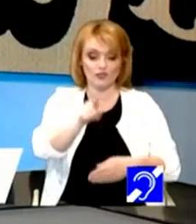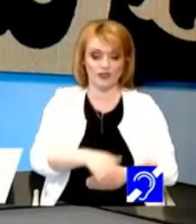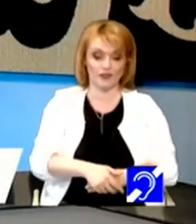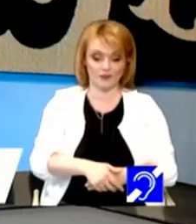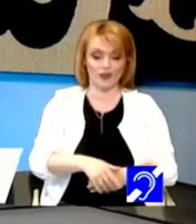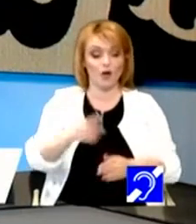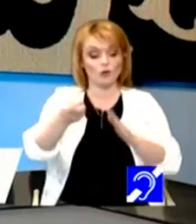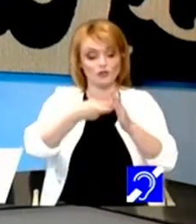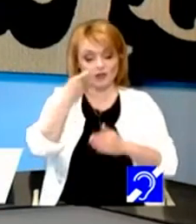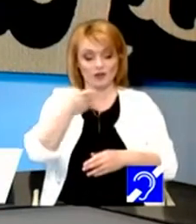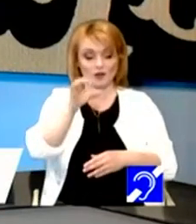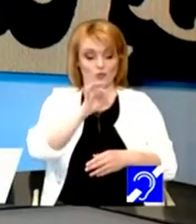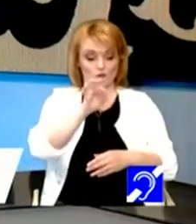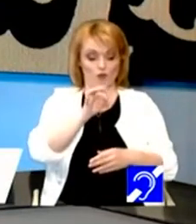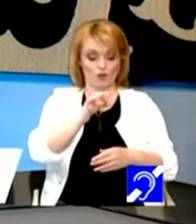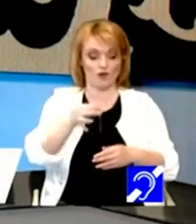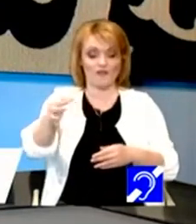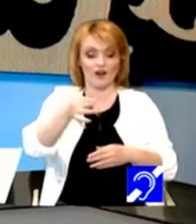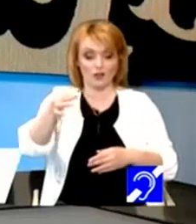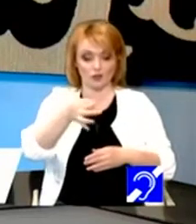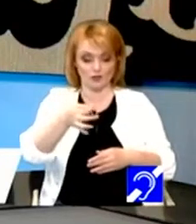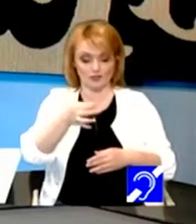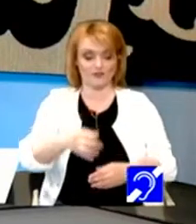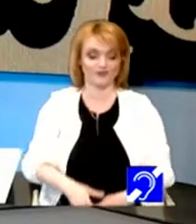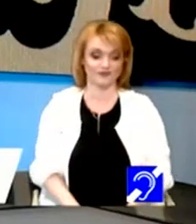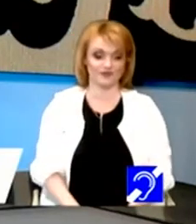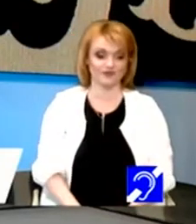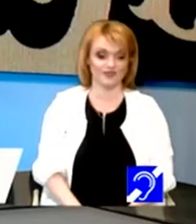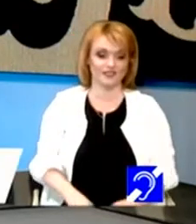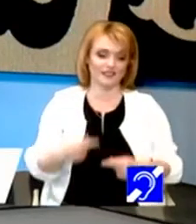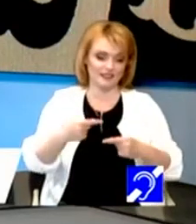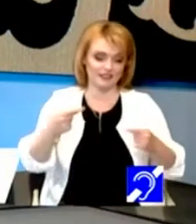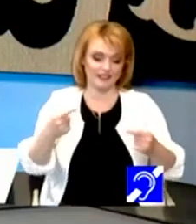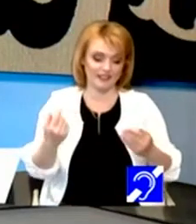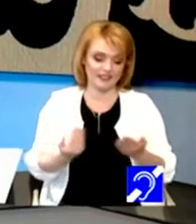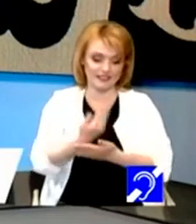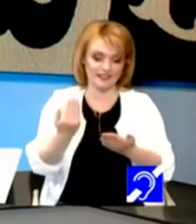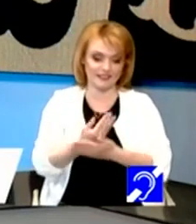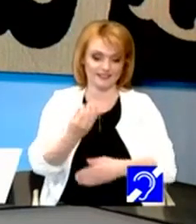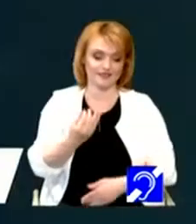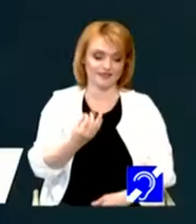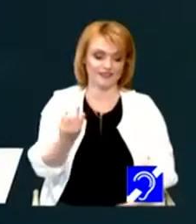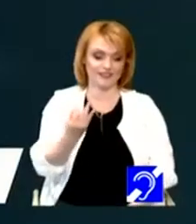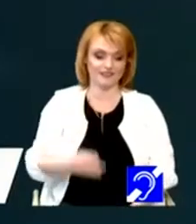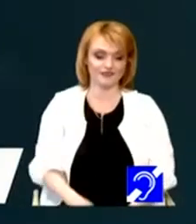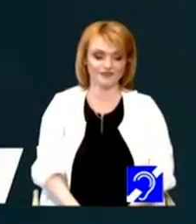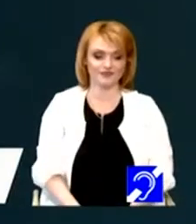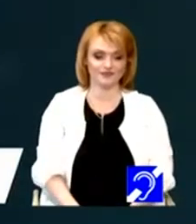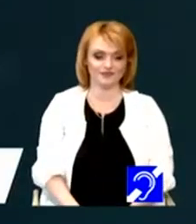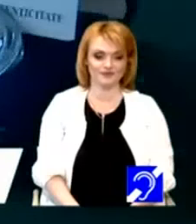au aflat despre elementele de siguranță ale valutei naționale și curiozități despre leul moldovenesc.